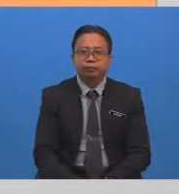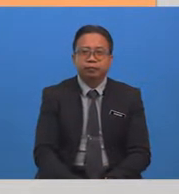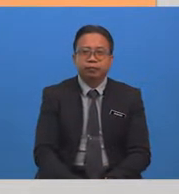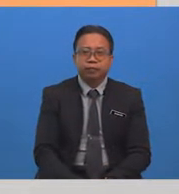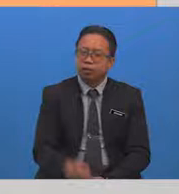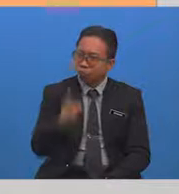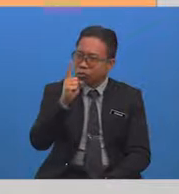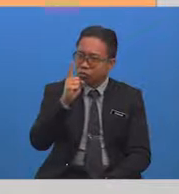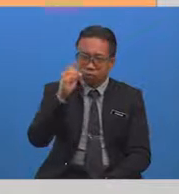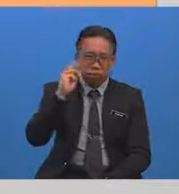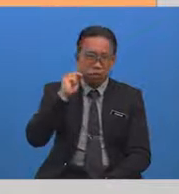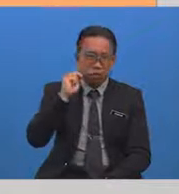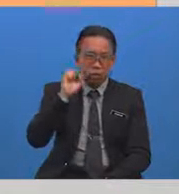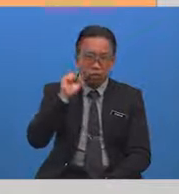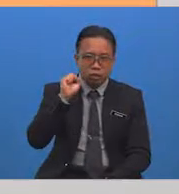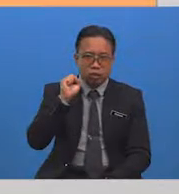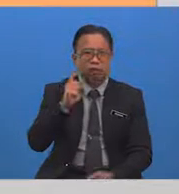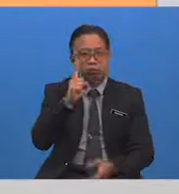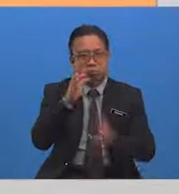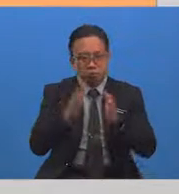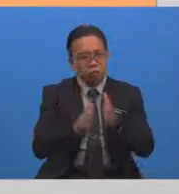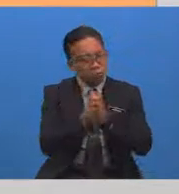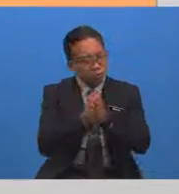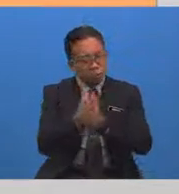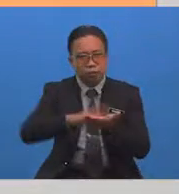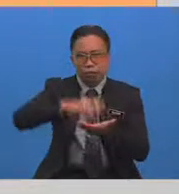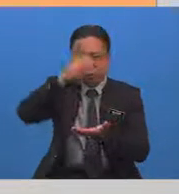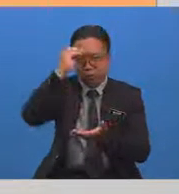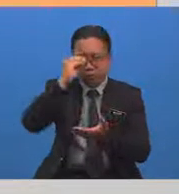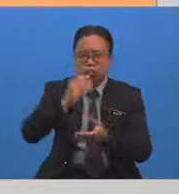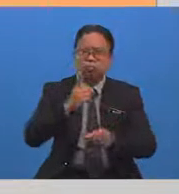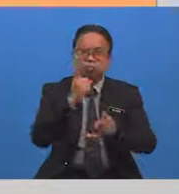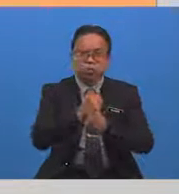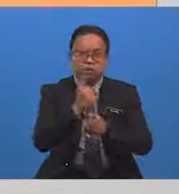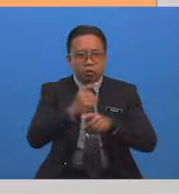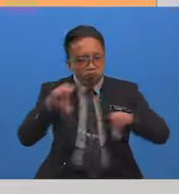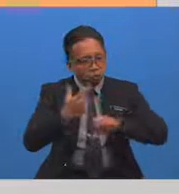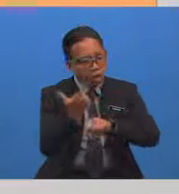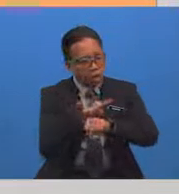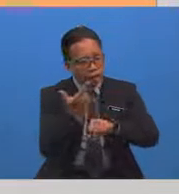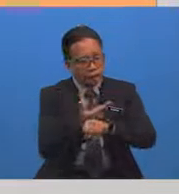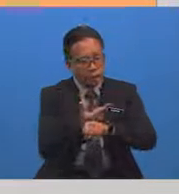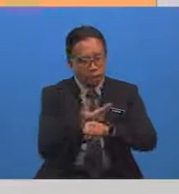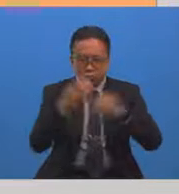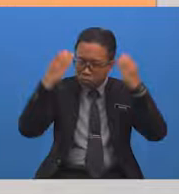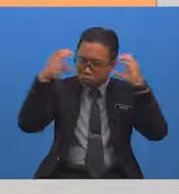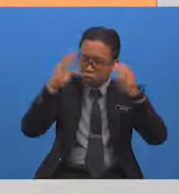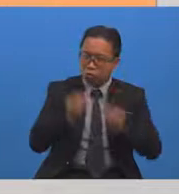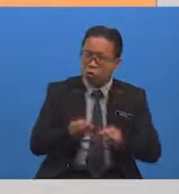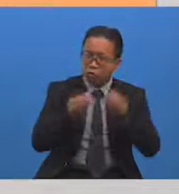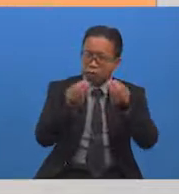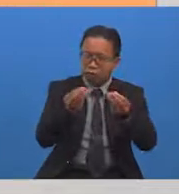seorang murid yang rajin belajar dia bersungguh-sungguh menyiapkan latihan yang diberikan oleh